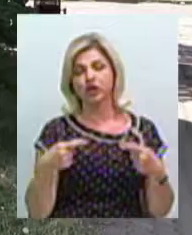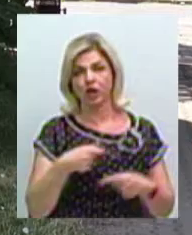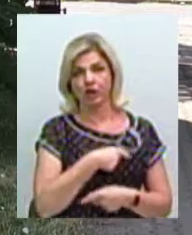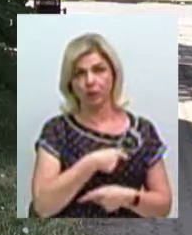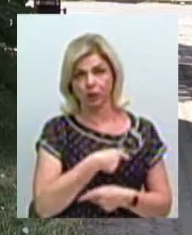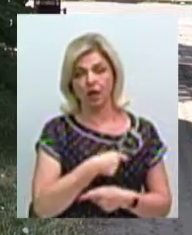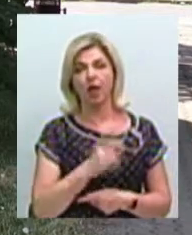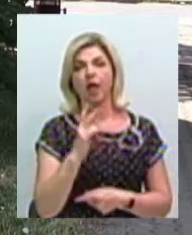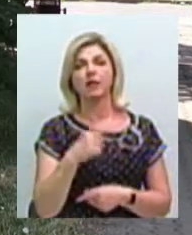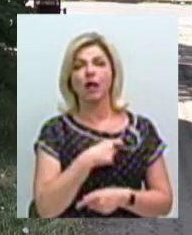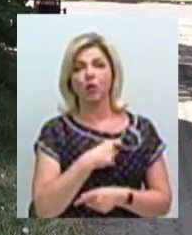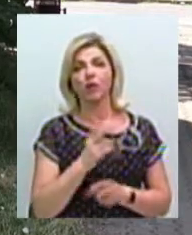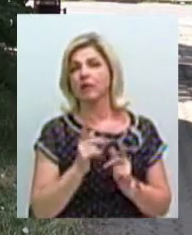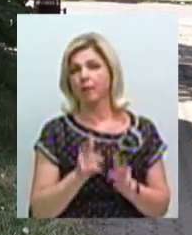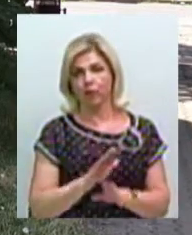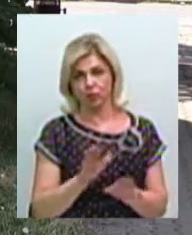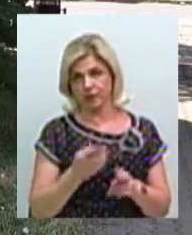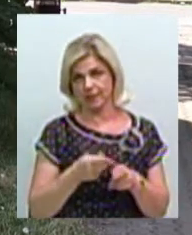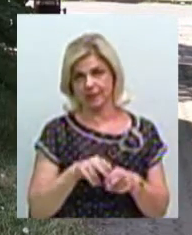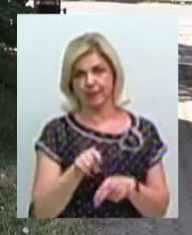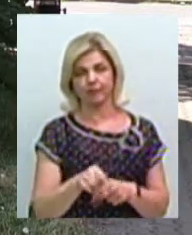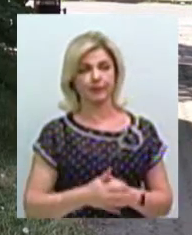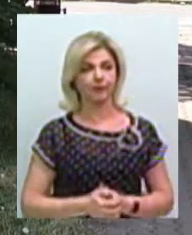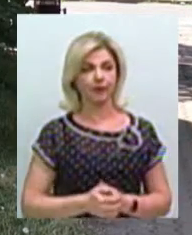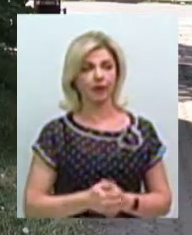депутатів-мажоритарників. Нардеп не погоджується з цим.